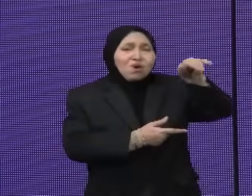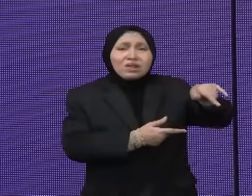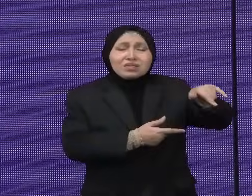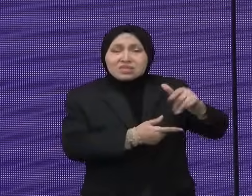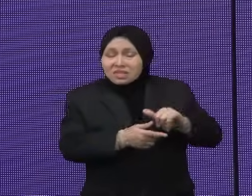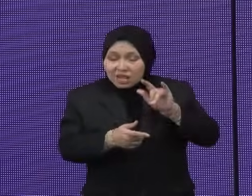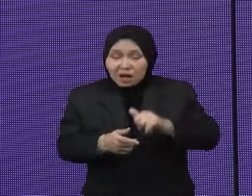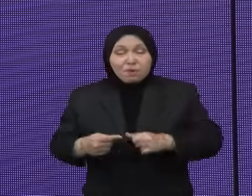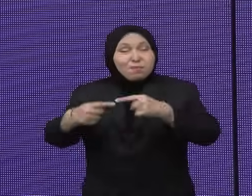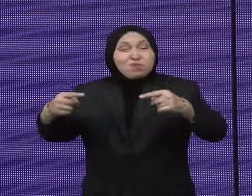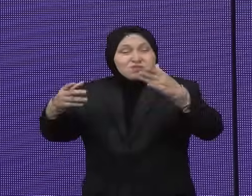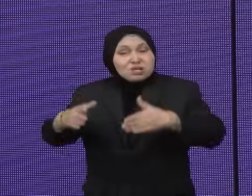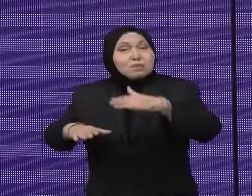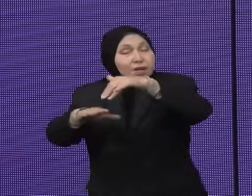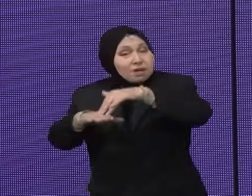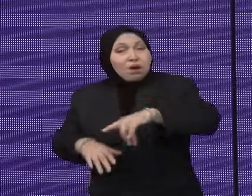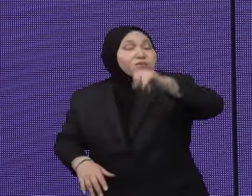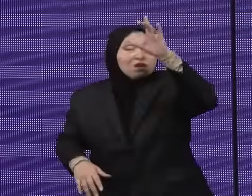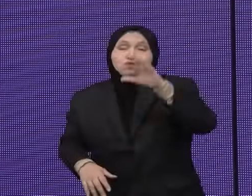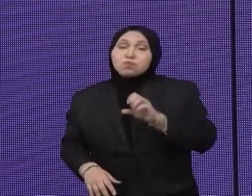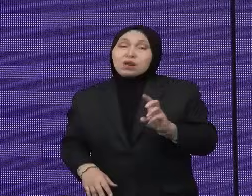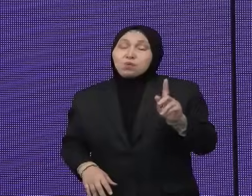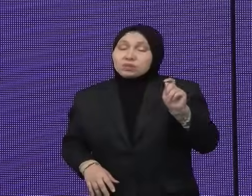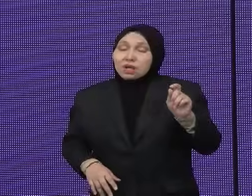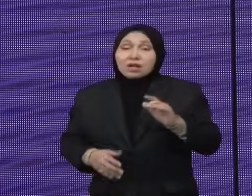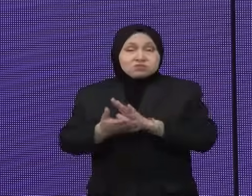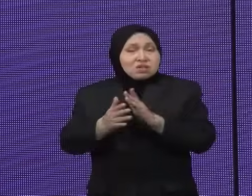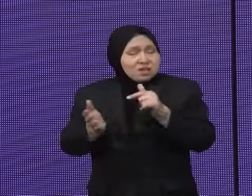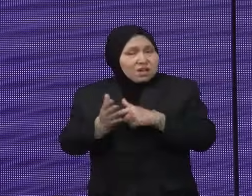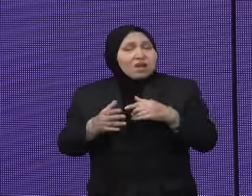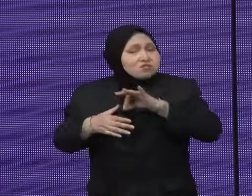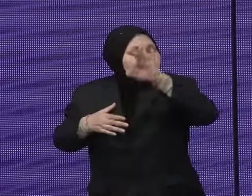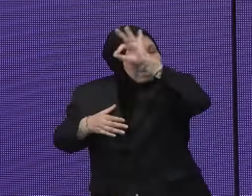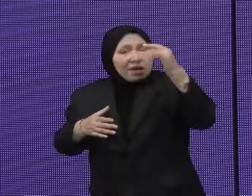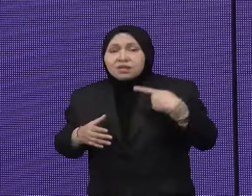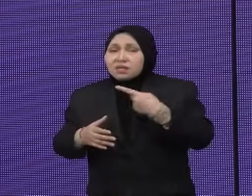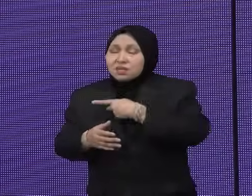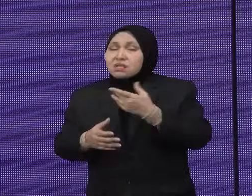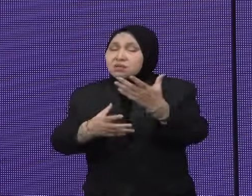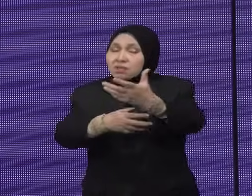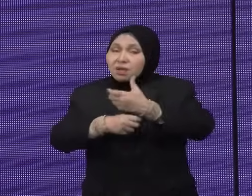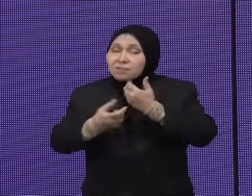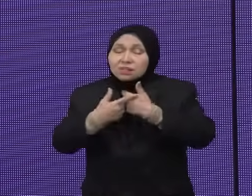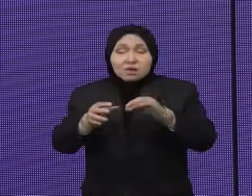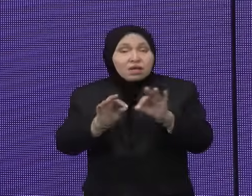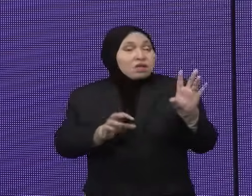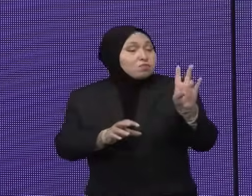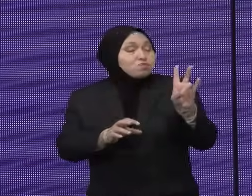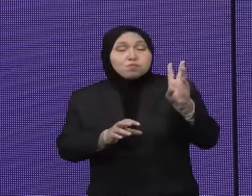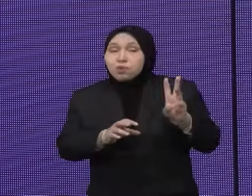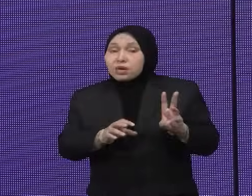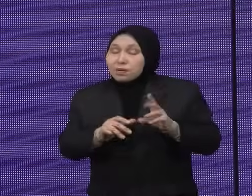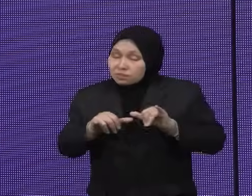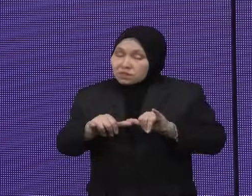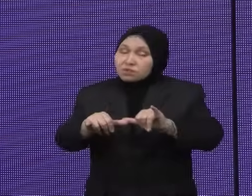Mereka yang memusuhi kepada Allah Subhanahu Wa Taala. Jadi ini adalah semangat yang kita peroleh daripada ayat 76.